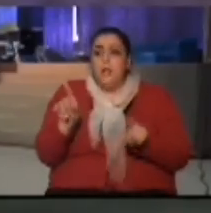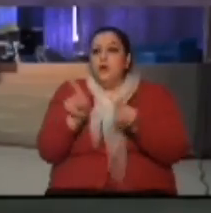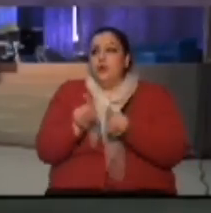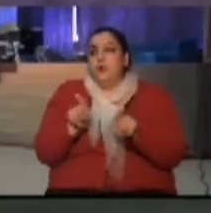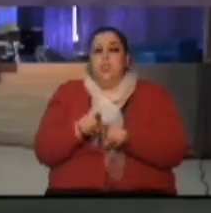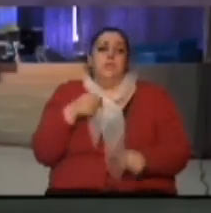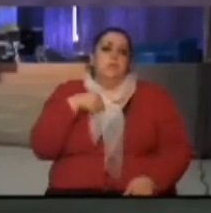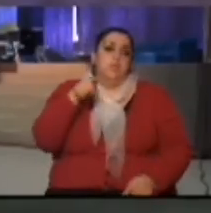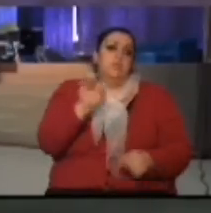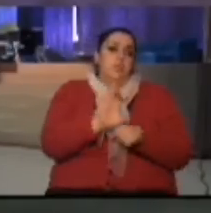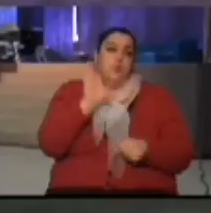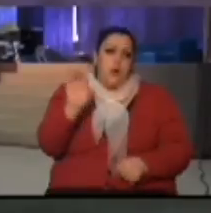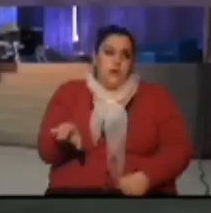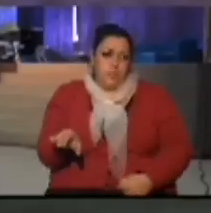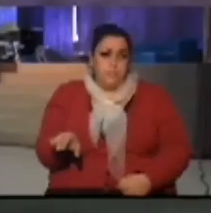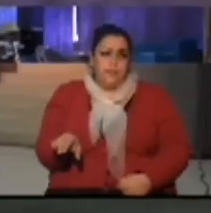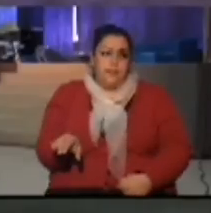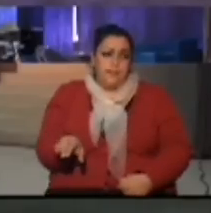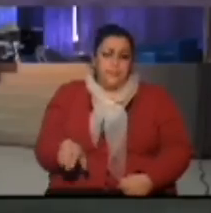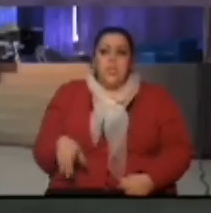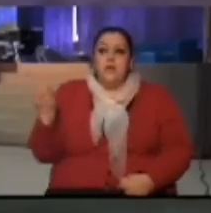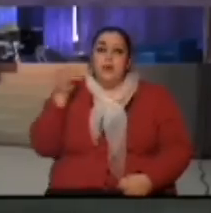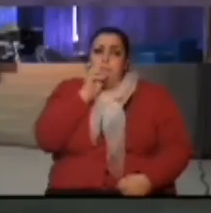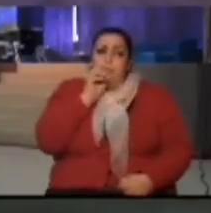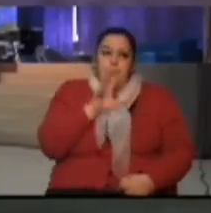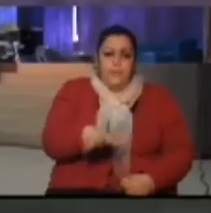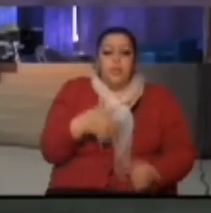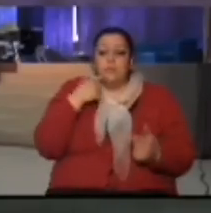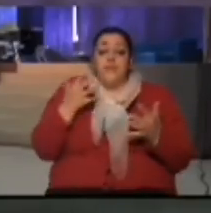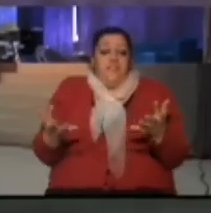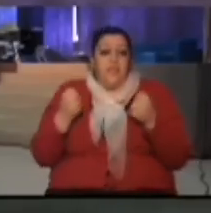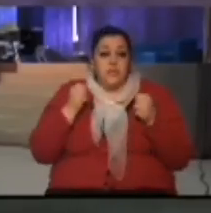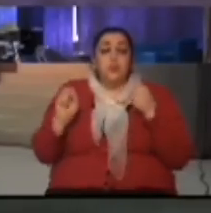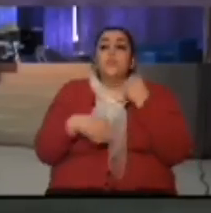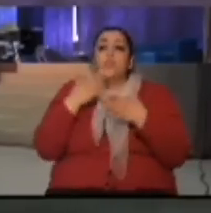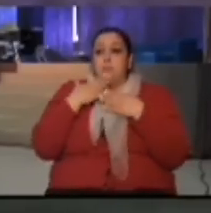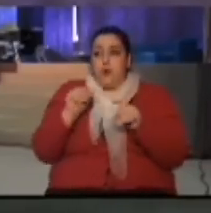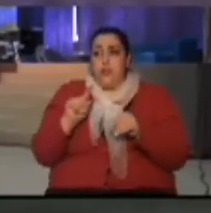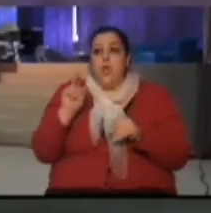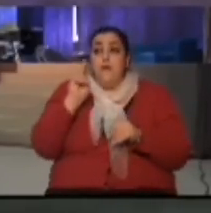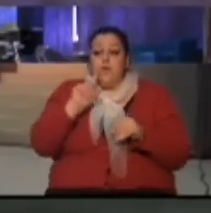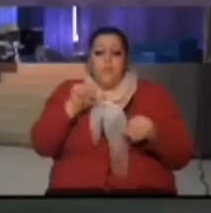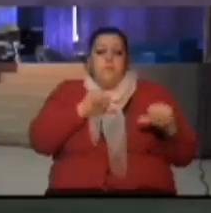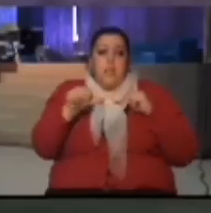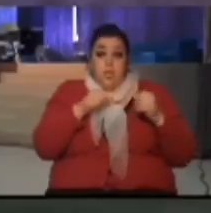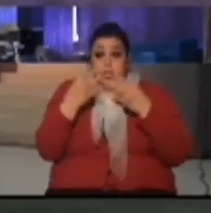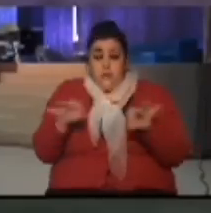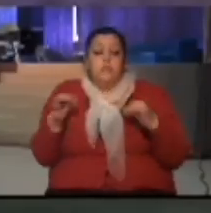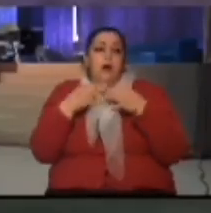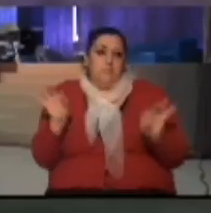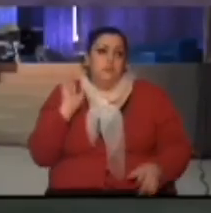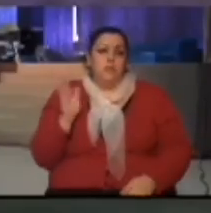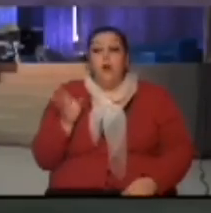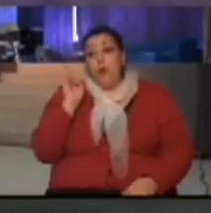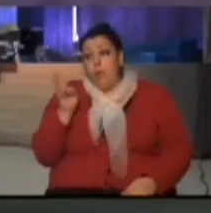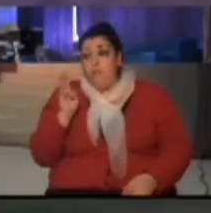ուղարկում։ Սա ասելով փչեց նրանց վրա եւ ասեց. Առեք Սուրբ Հոգին, որոնց մեղքը որ թողեք, թողված կլինի նրանց, որոնց որ